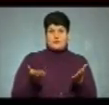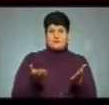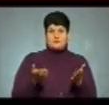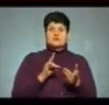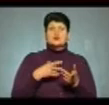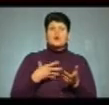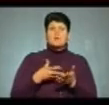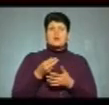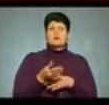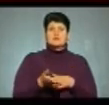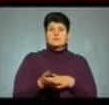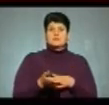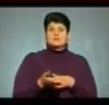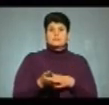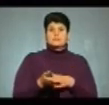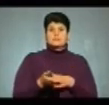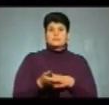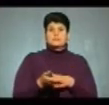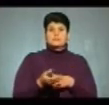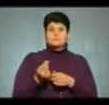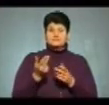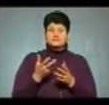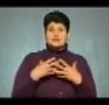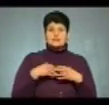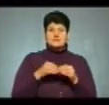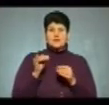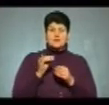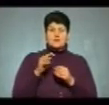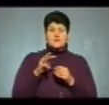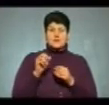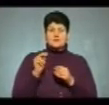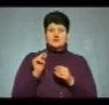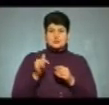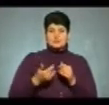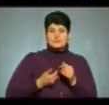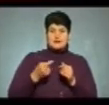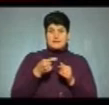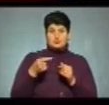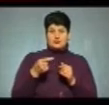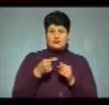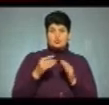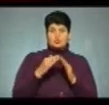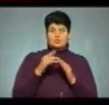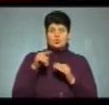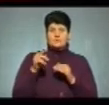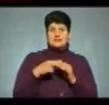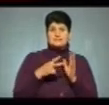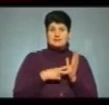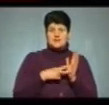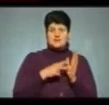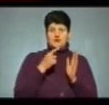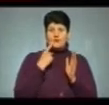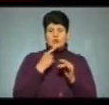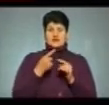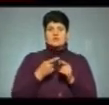За що платити такі? І за що платити такі гроші? Сім'я Юлії Мамчак мешкає на першому поверсі будинку номер 17. Каже,